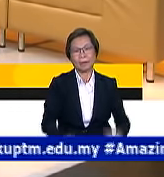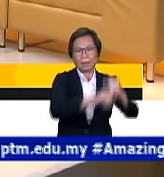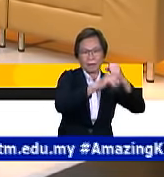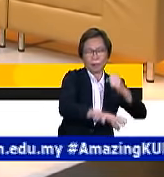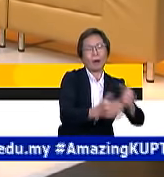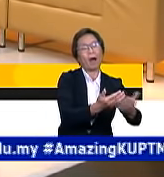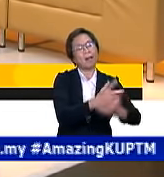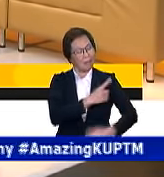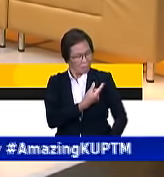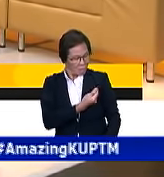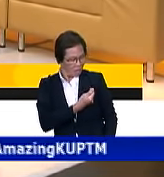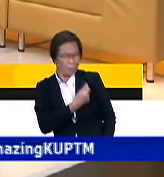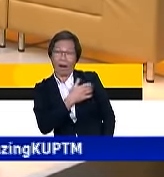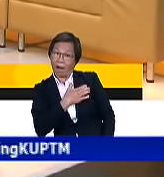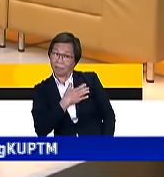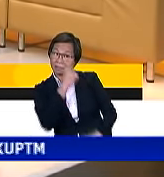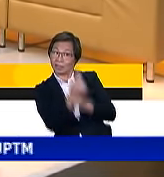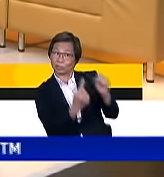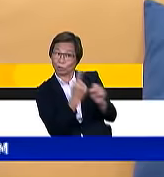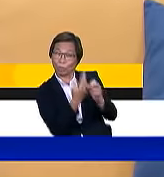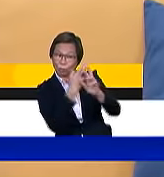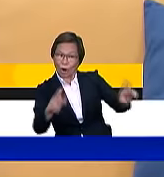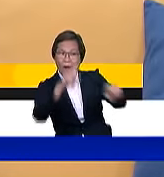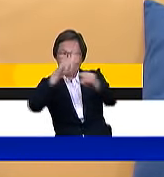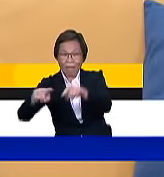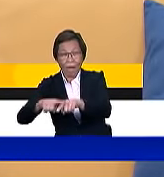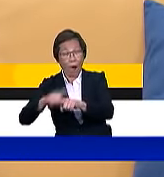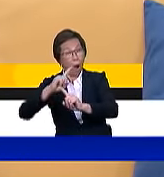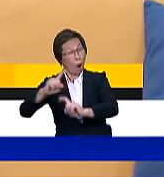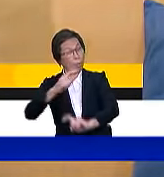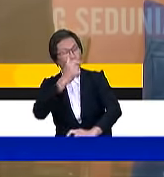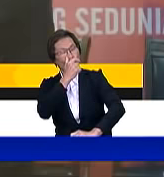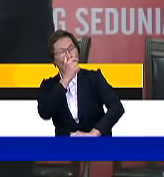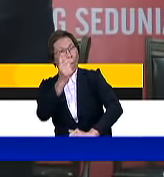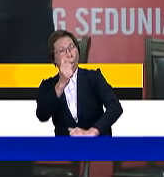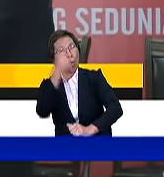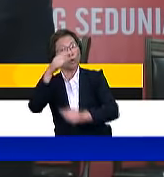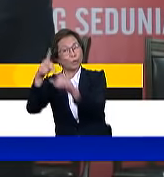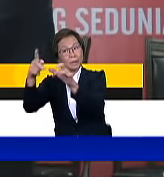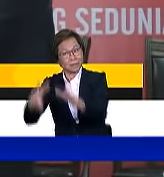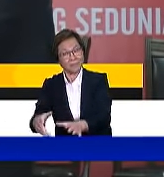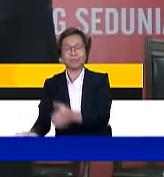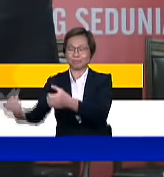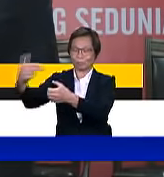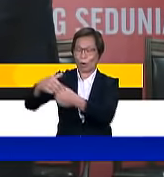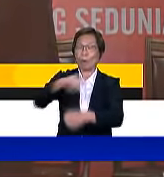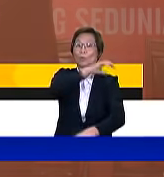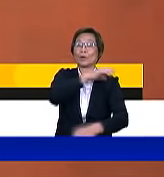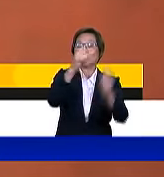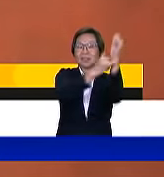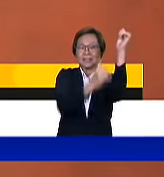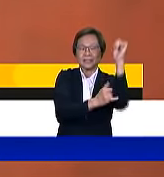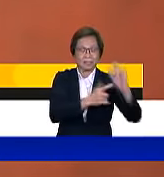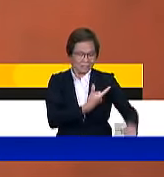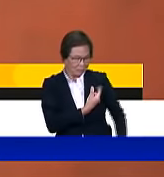Kempen Love Your Heart selama setahun turut menyediakan pelbagai hadiah menarik kepada peserta yang mengambil bahagian. Sementara itu, pengerusi Yayasan